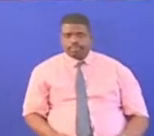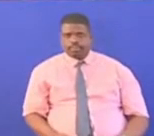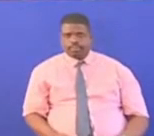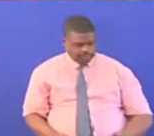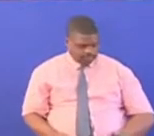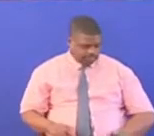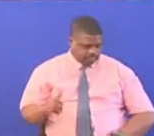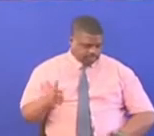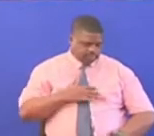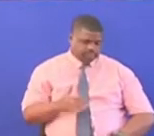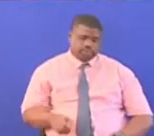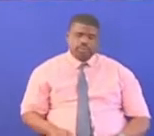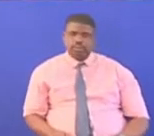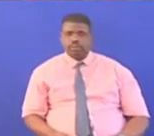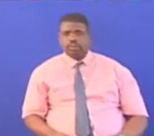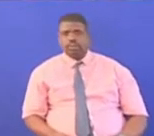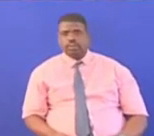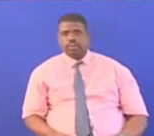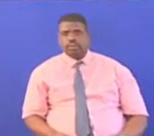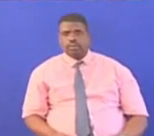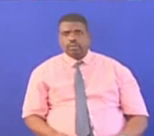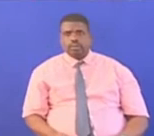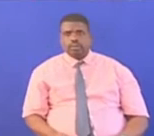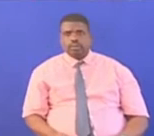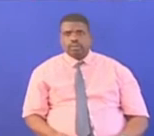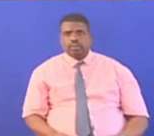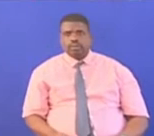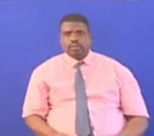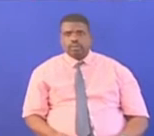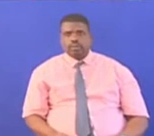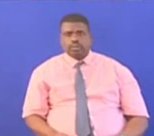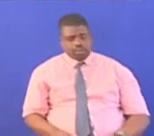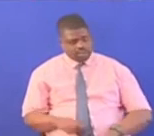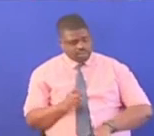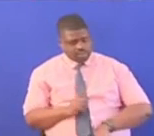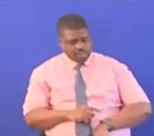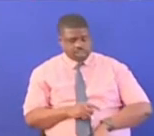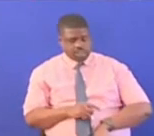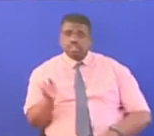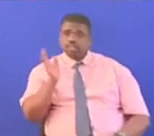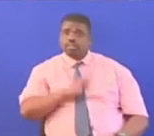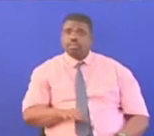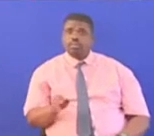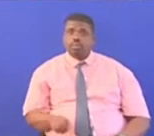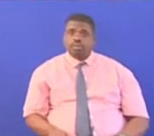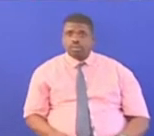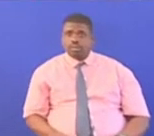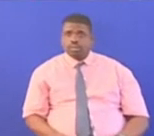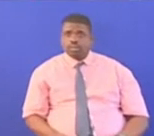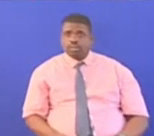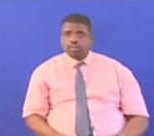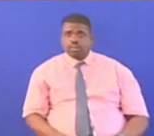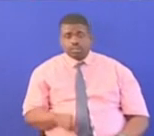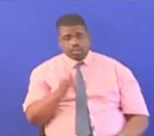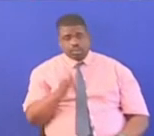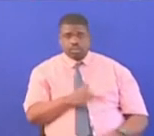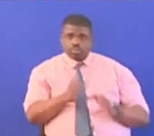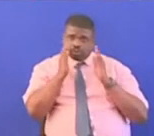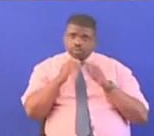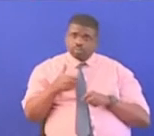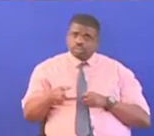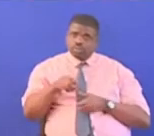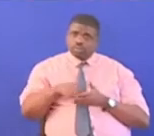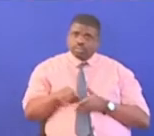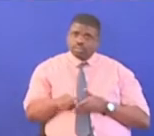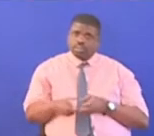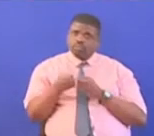Asante sana. Mheshimiwa Bunge, naona dakika zimetuishia. Nilikusudia Mheshimiwa Waziri wa